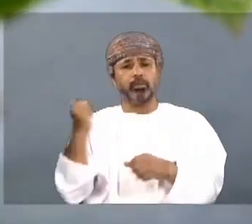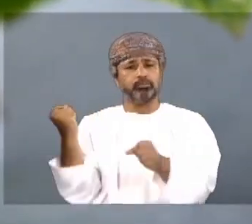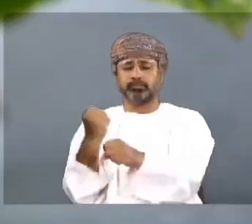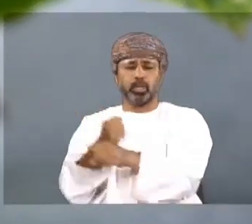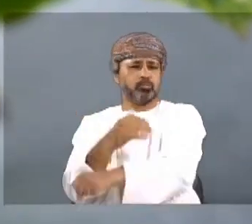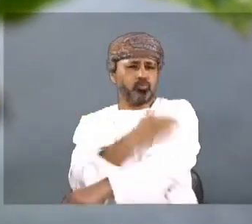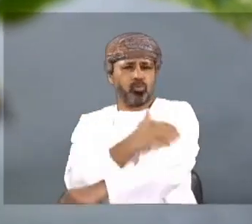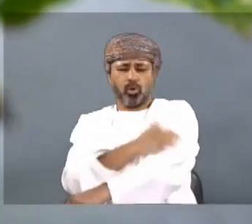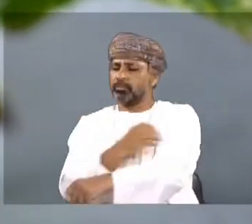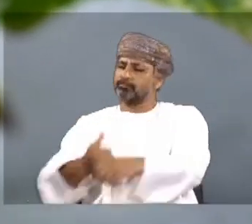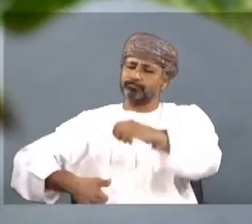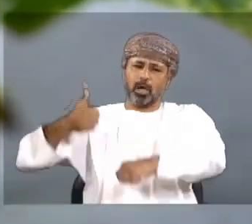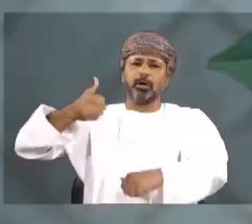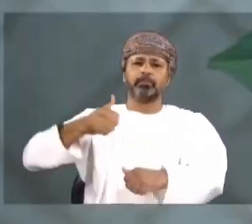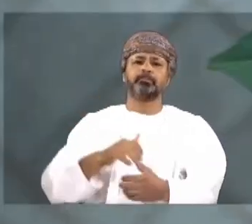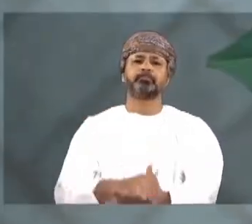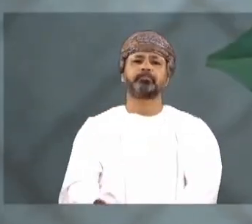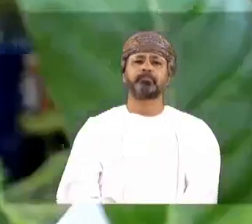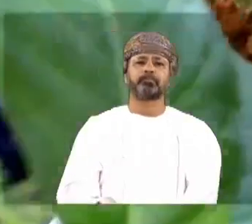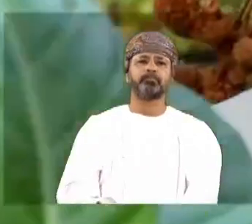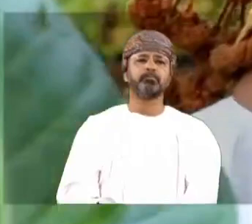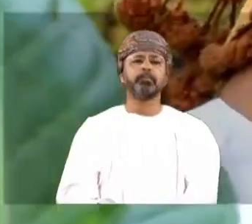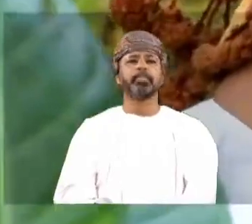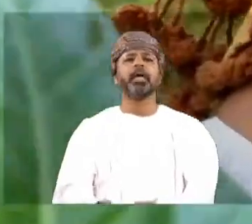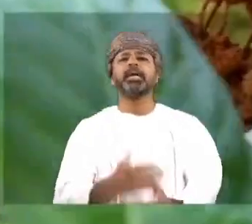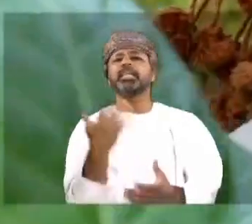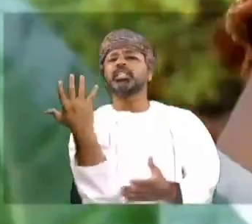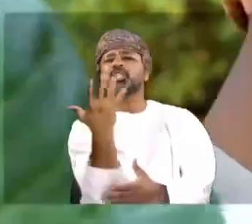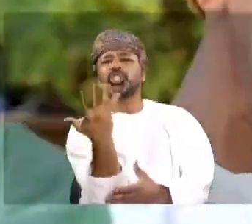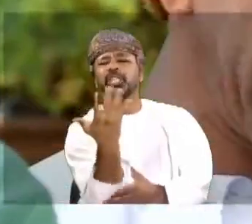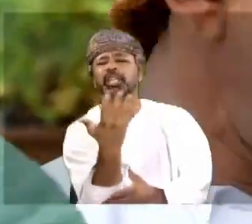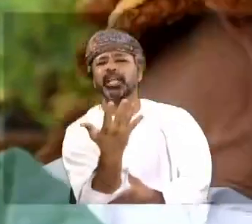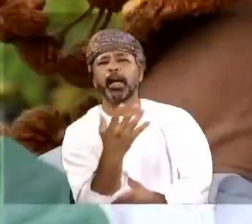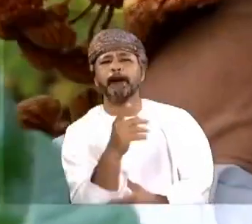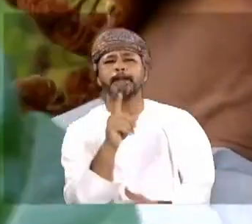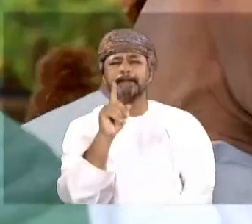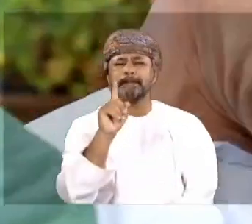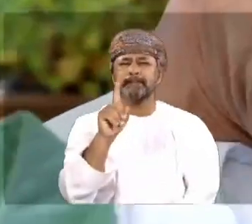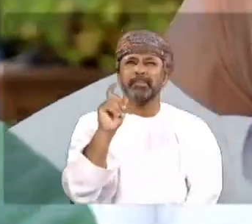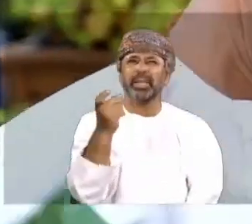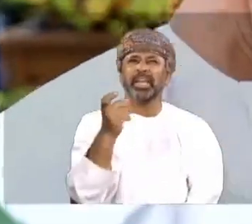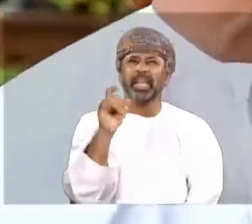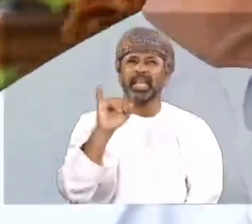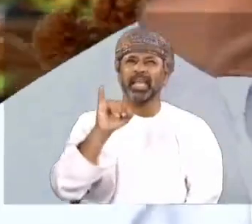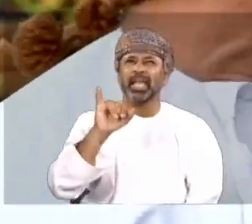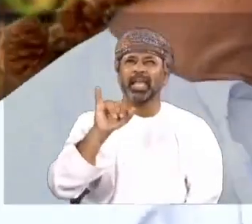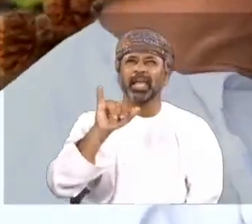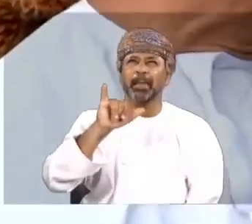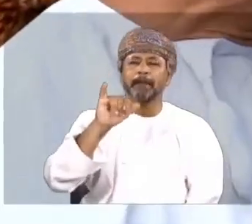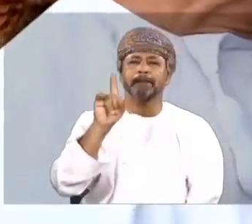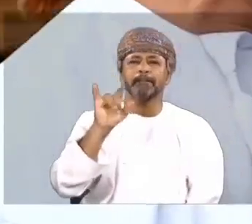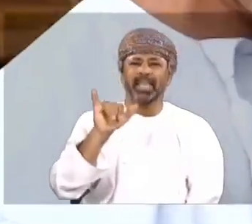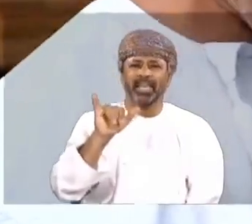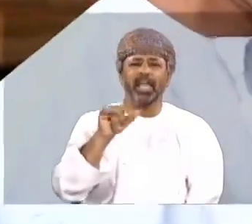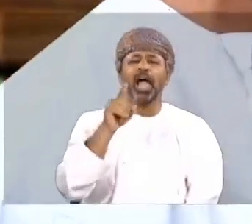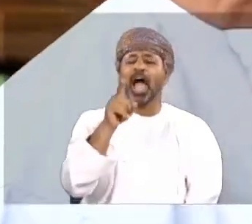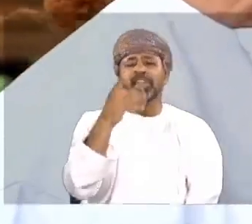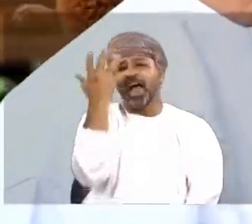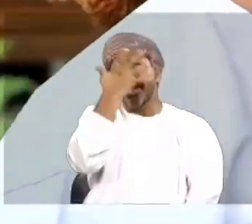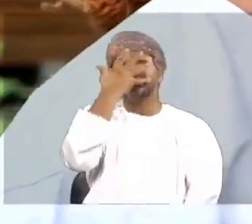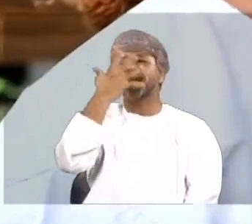وجد ومن زرع حصد. شجرة بريمبي هي تعتبر شجرة